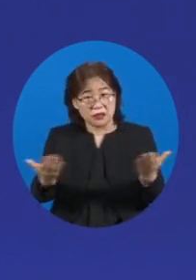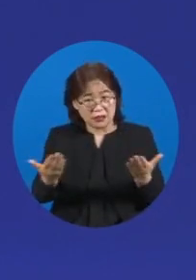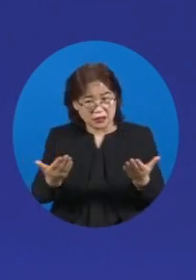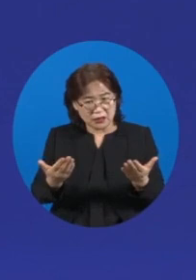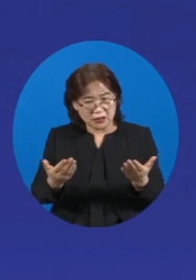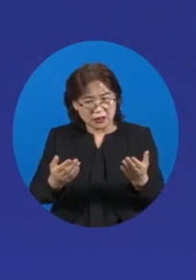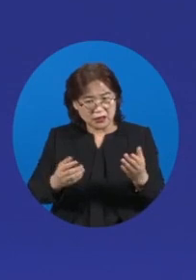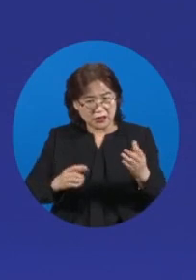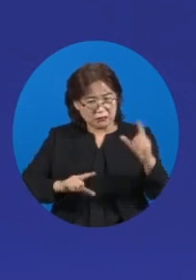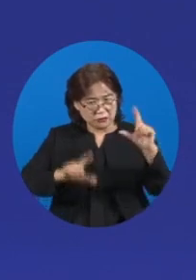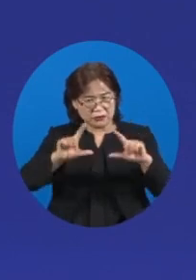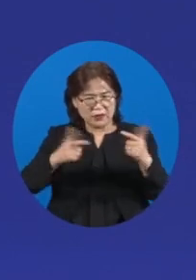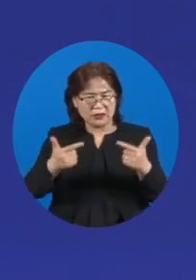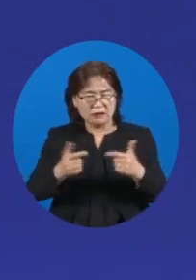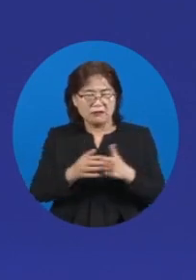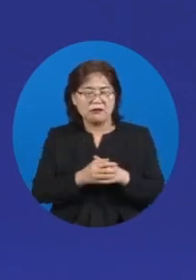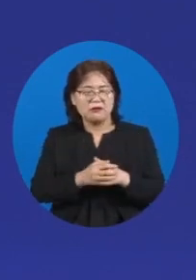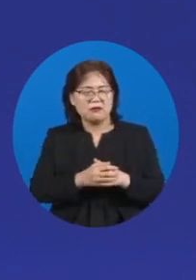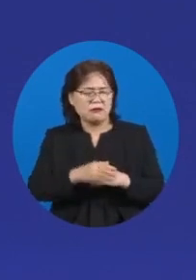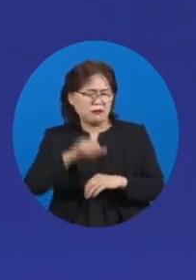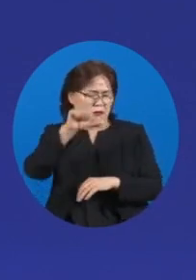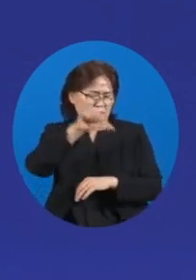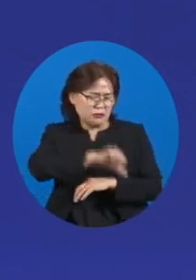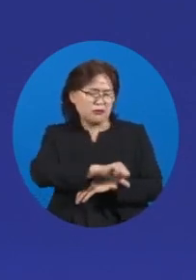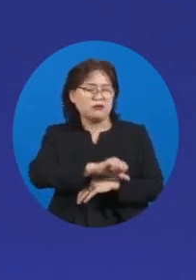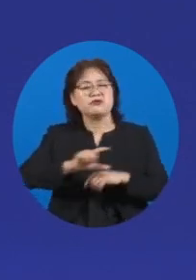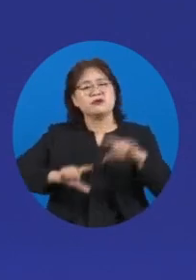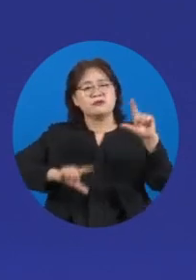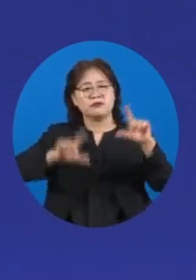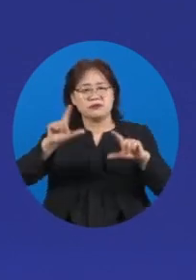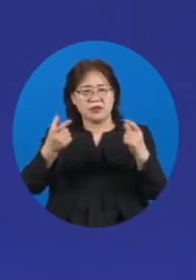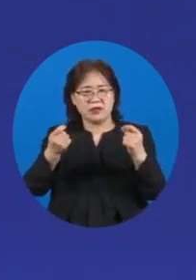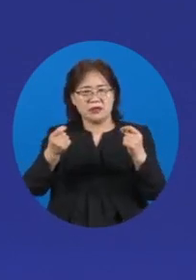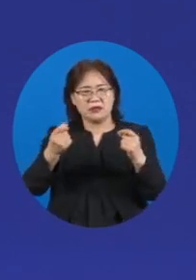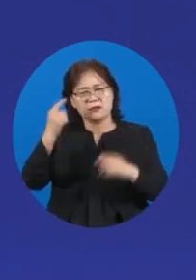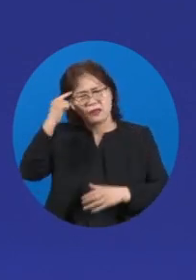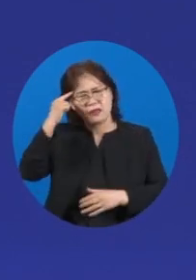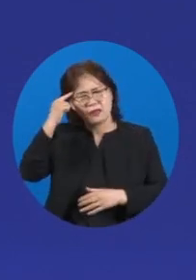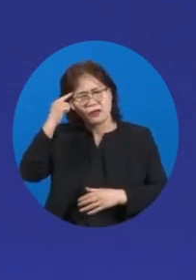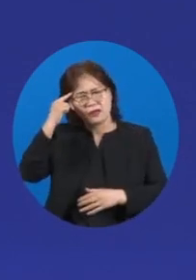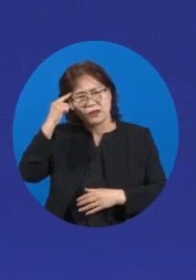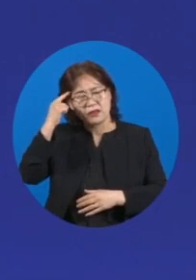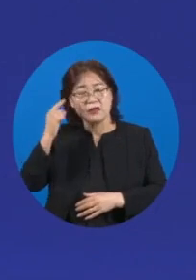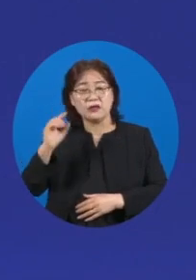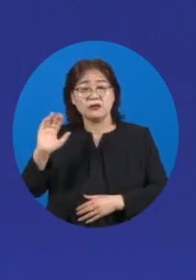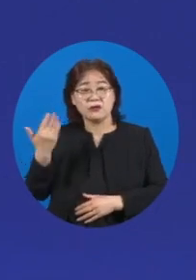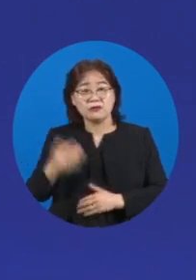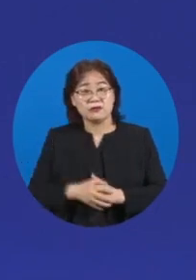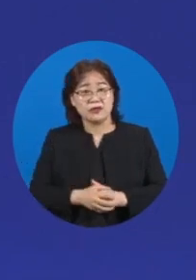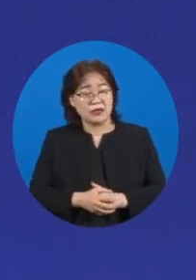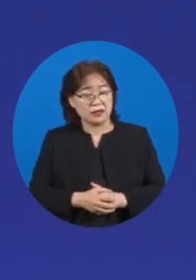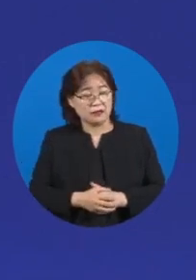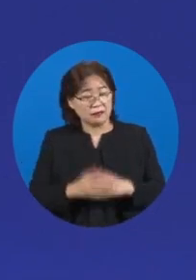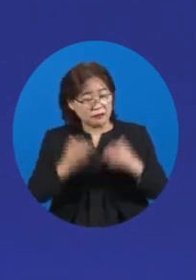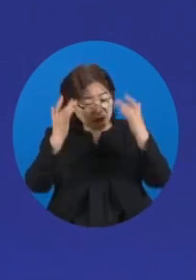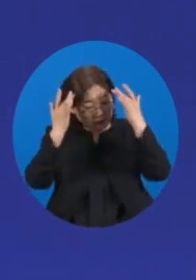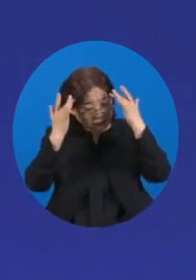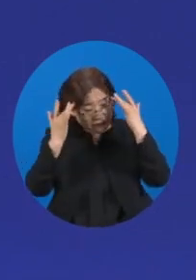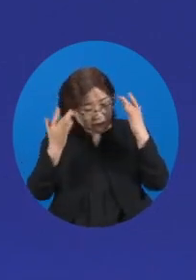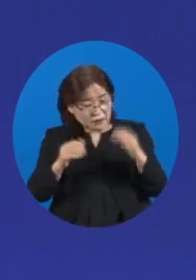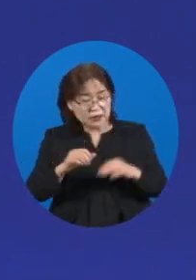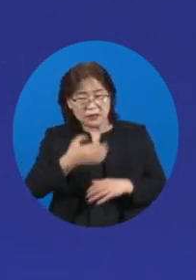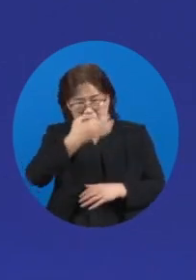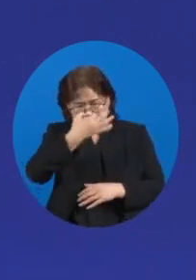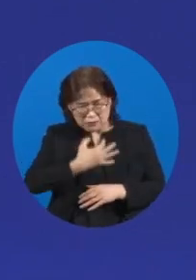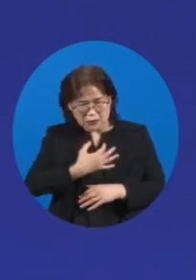힘들고 저주스러운 상징이 되어가고 있다는 거에요 여러분 땀은 힘들고 저주스러운